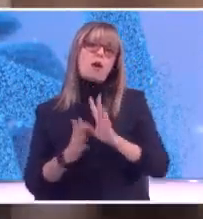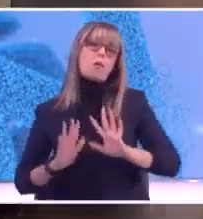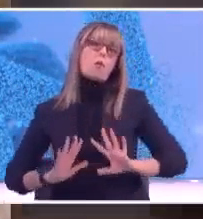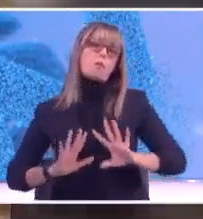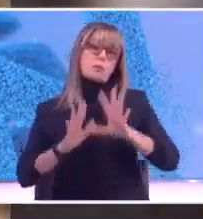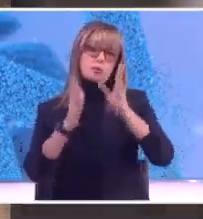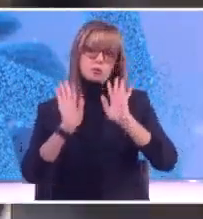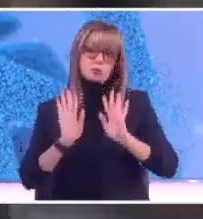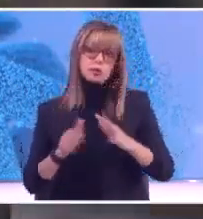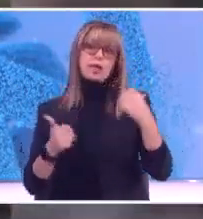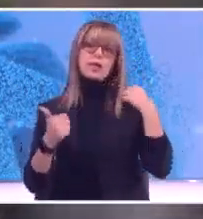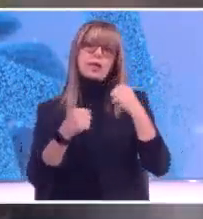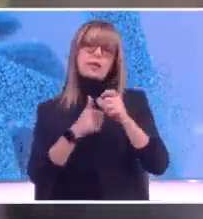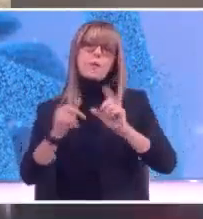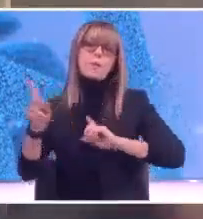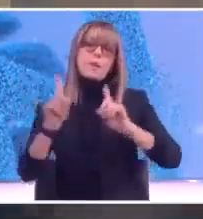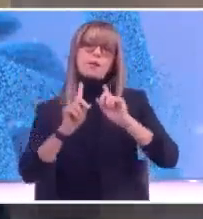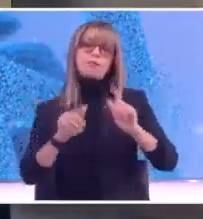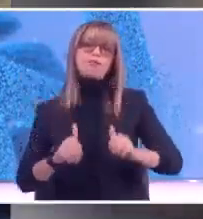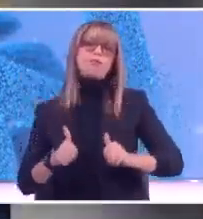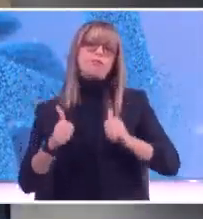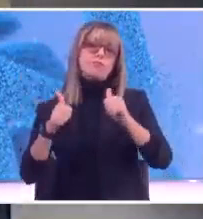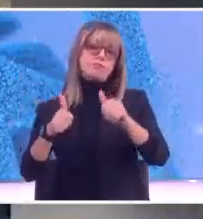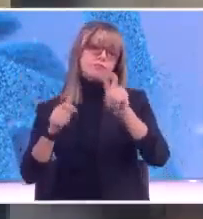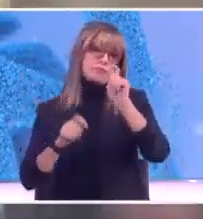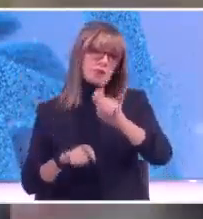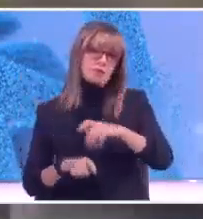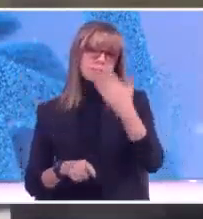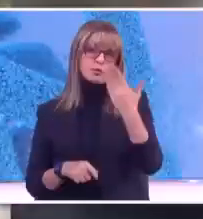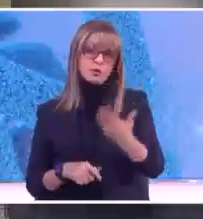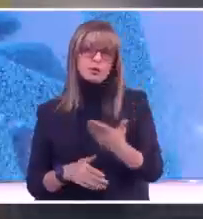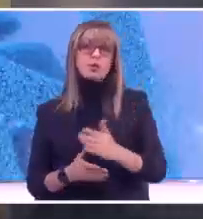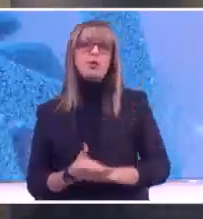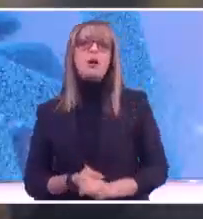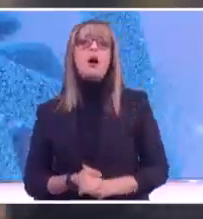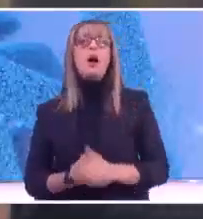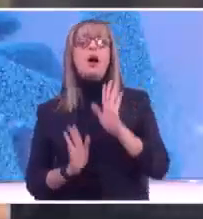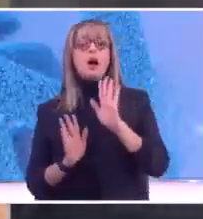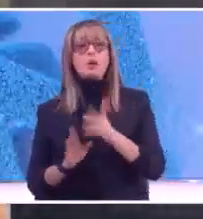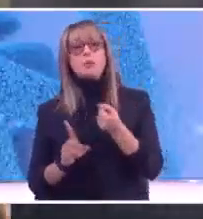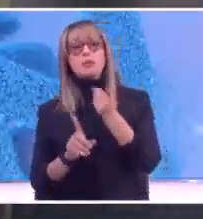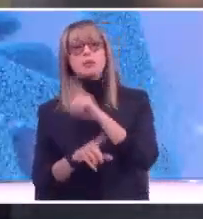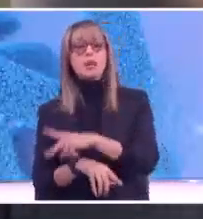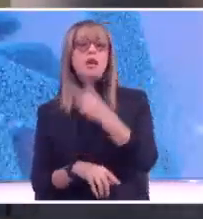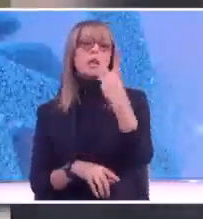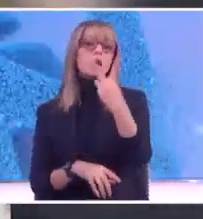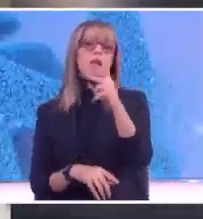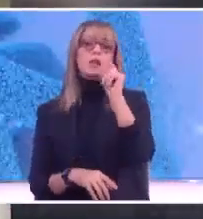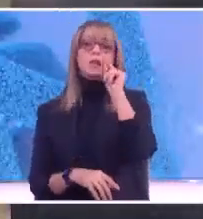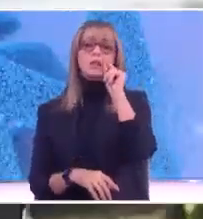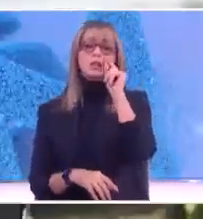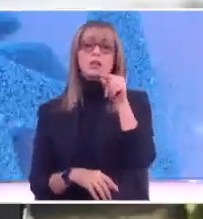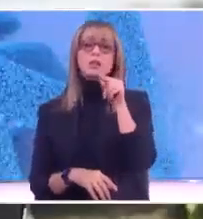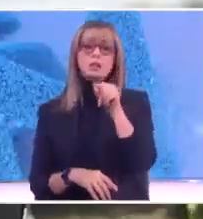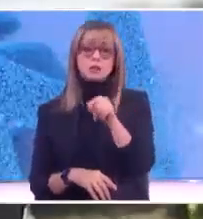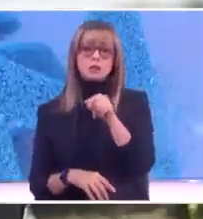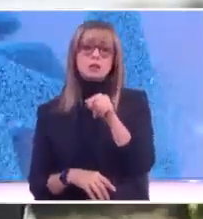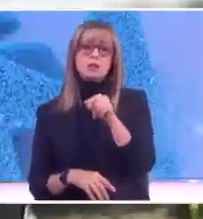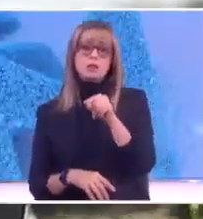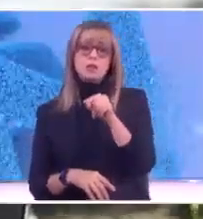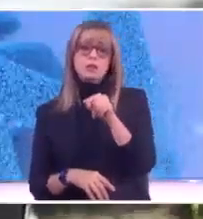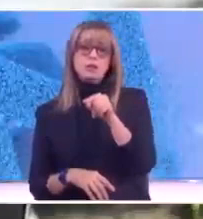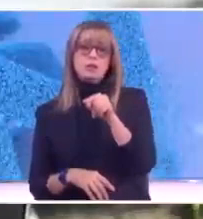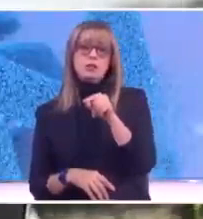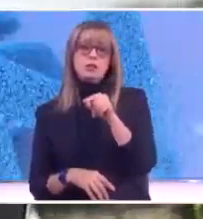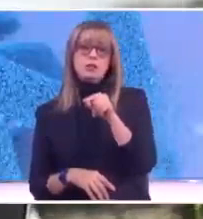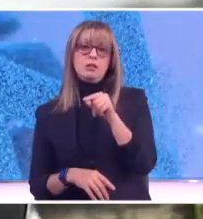bozulmuştu ve yeniden yargılanma yolu açılmıştı söz konusu 3 kişi için. Ancak Muhammed Kerem'i ve Muhammed Hüseyin'i adlı iki genç söz